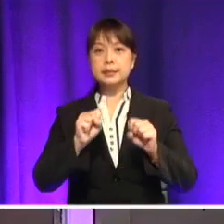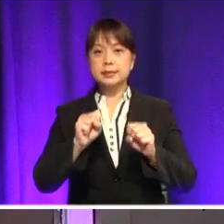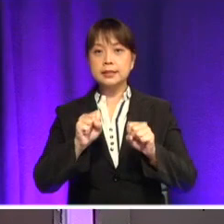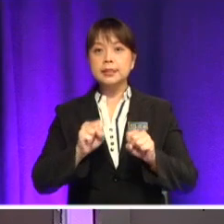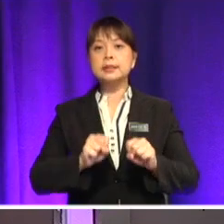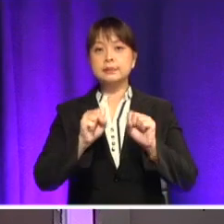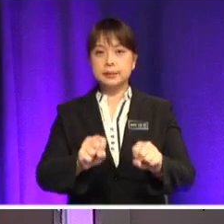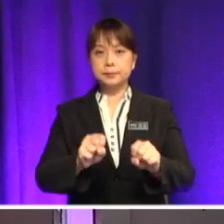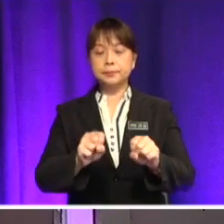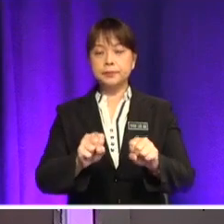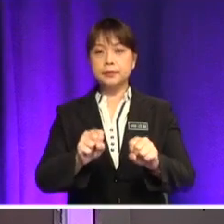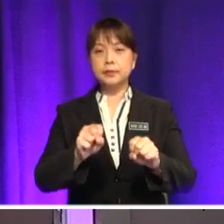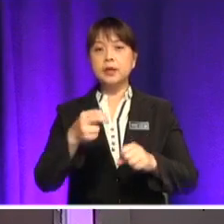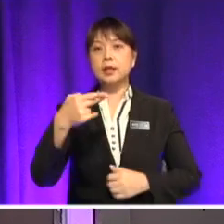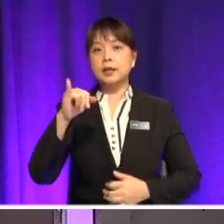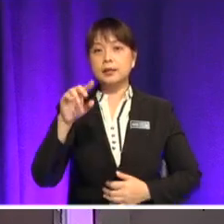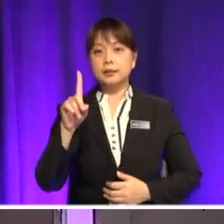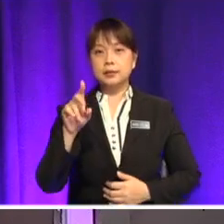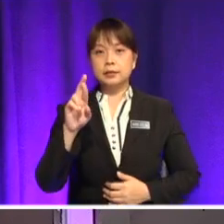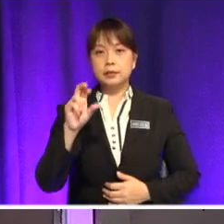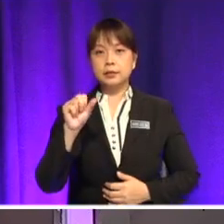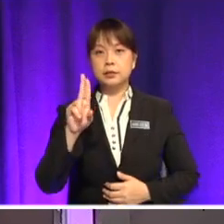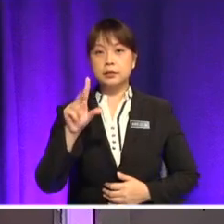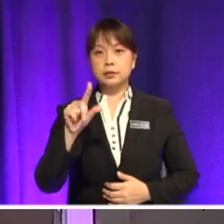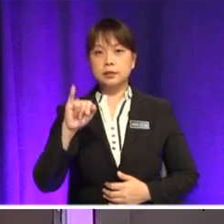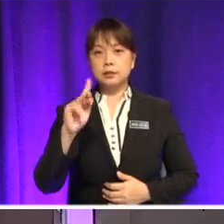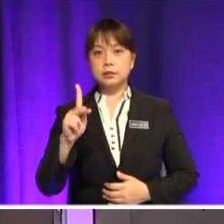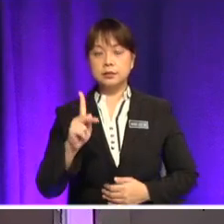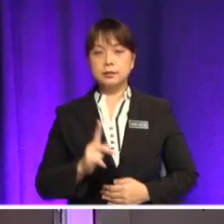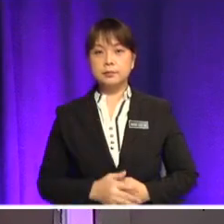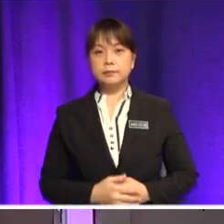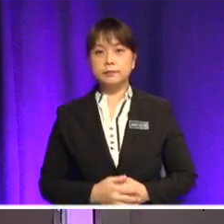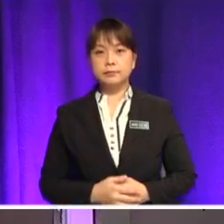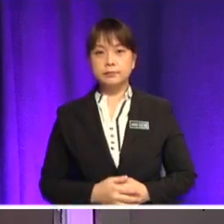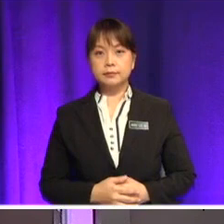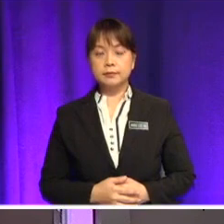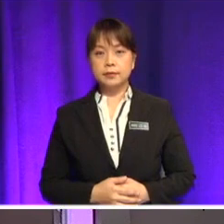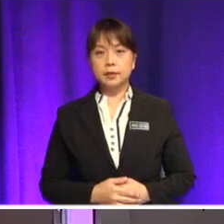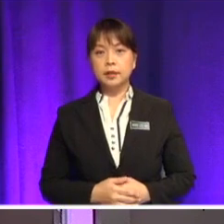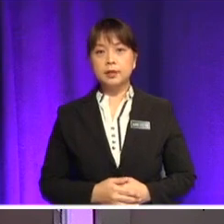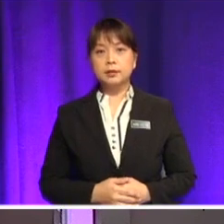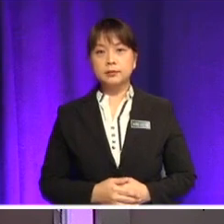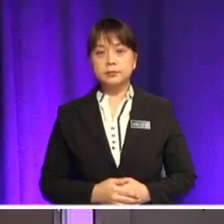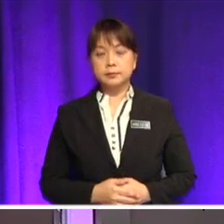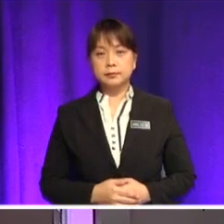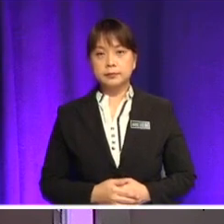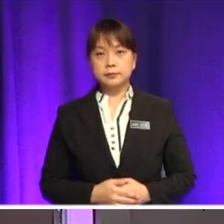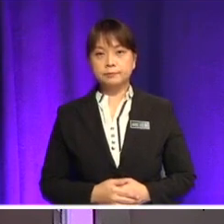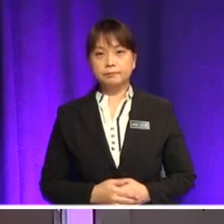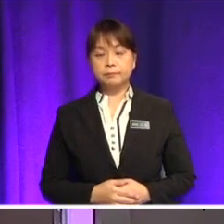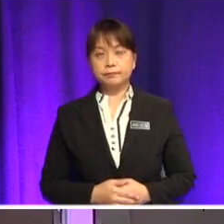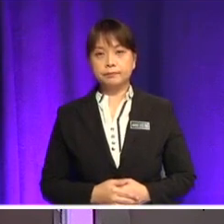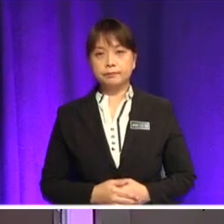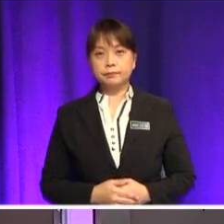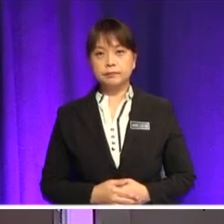kendaraan kita break hydrolik kembali di mana sudah pasti terdapat